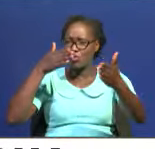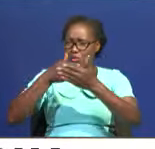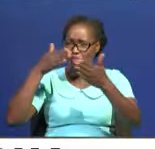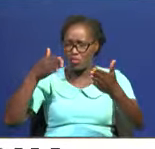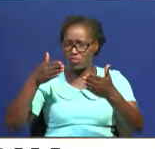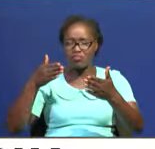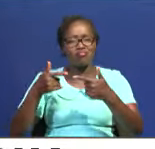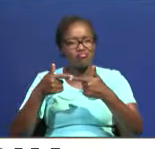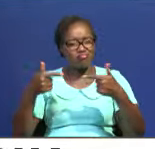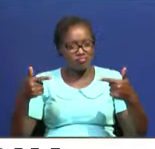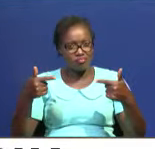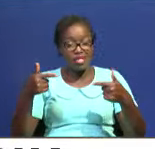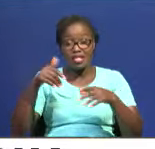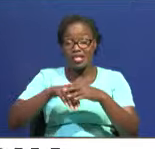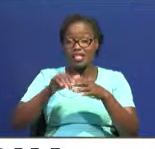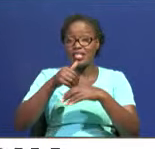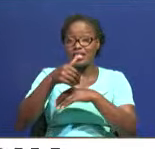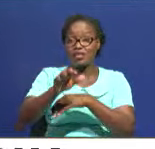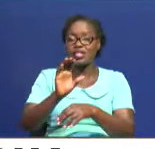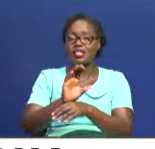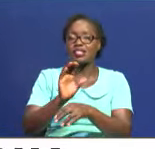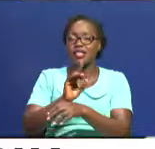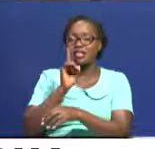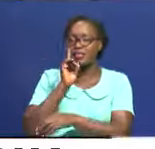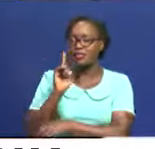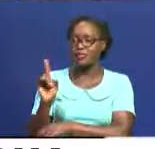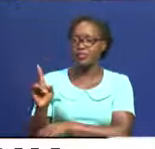huo ndani na nje ya makanisa.